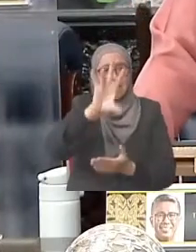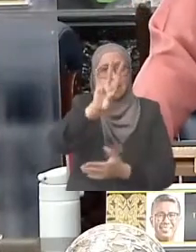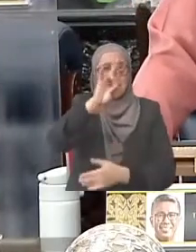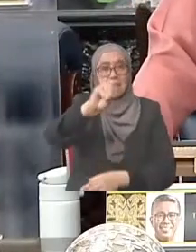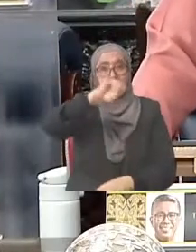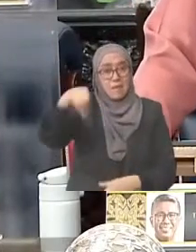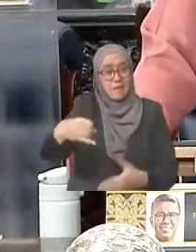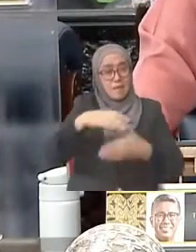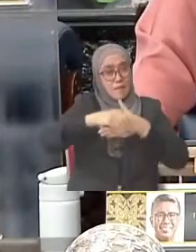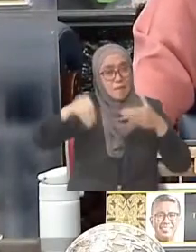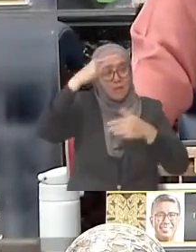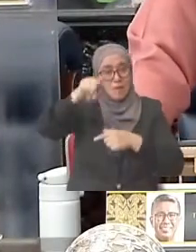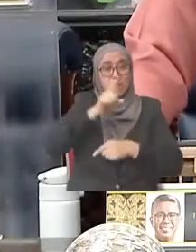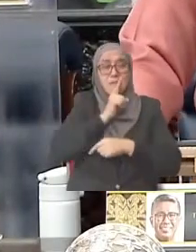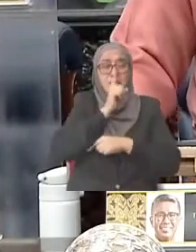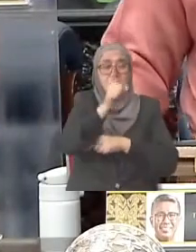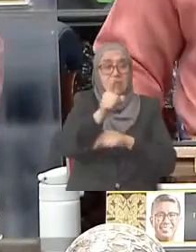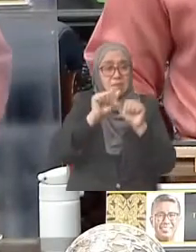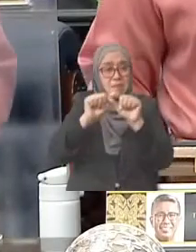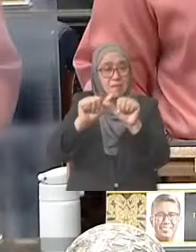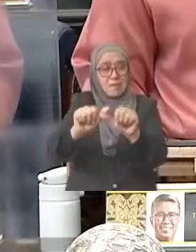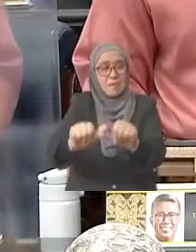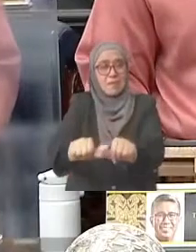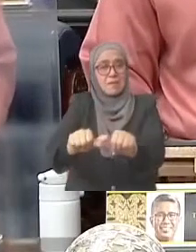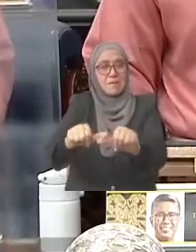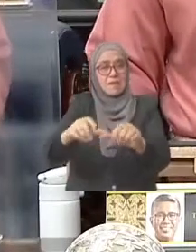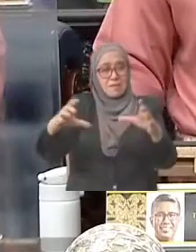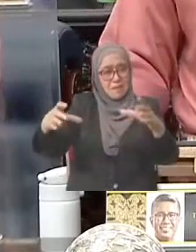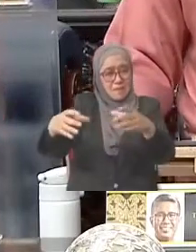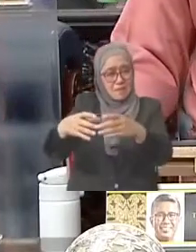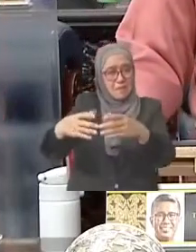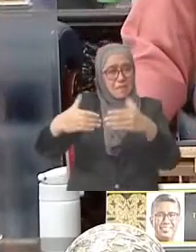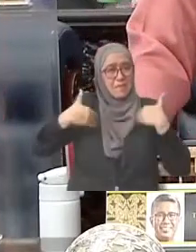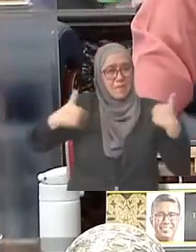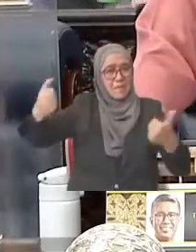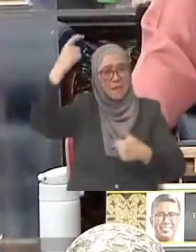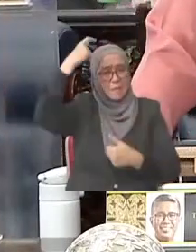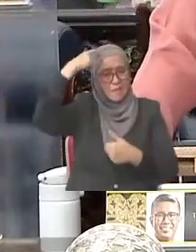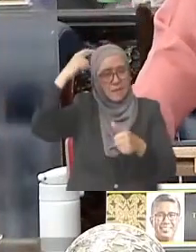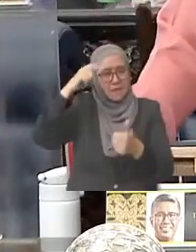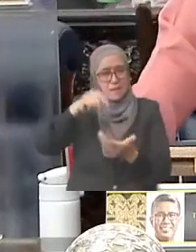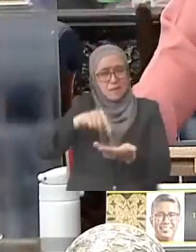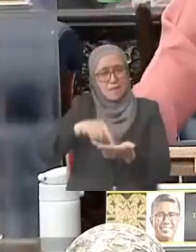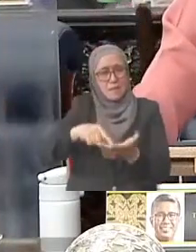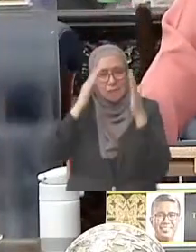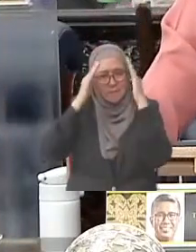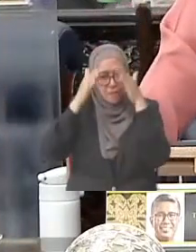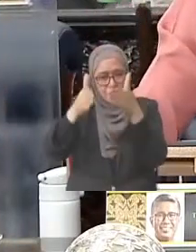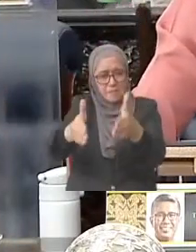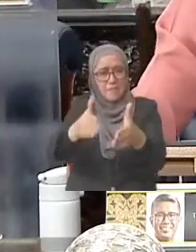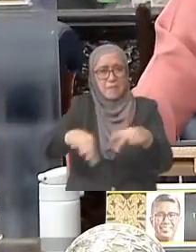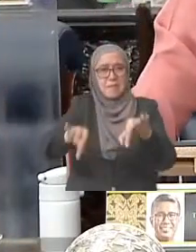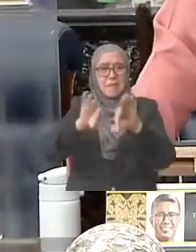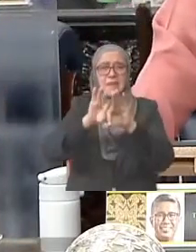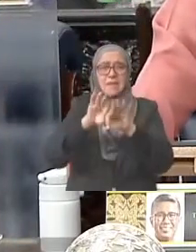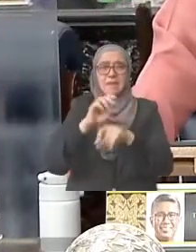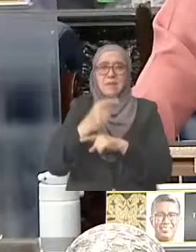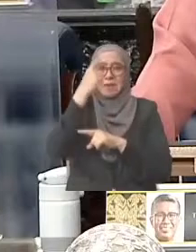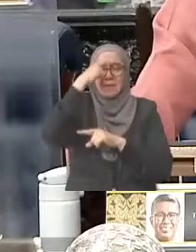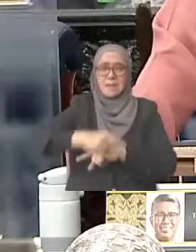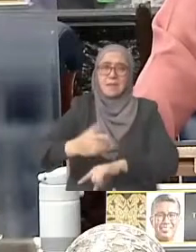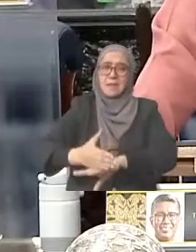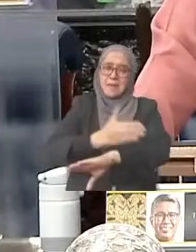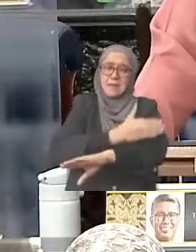bagi terus memastikan isu kesehatan mental ini diberi kutamaan antaranya untuk memperkukuh penghematan sokongan